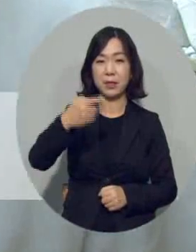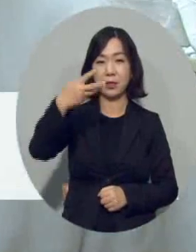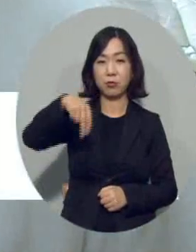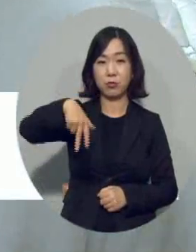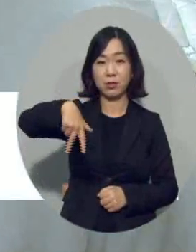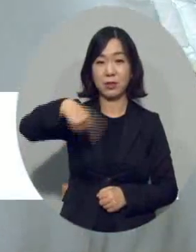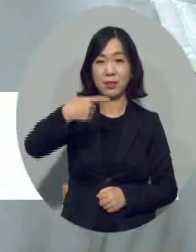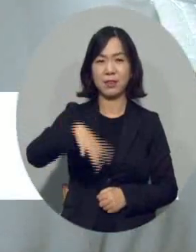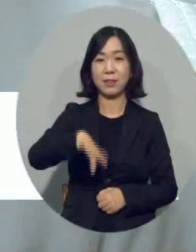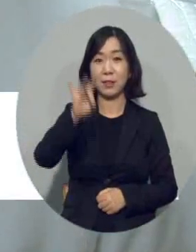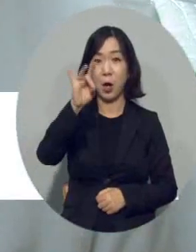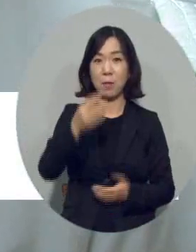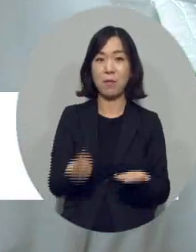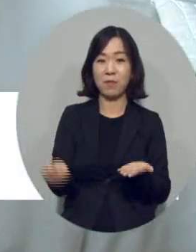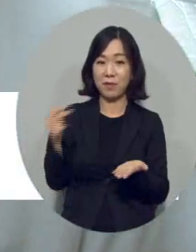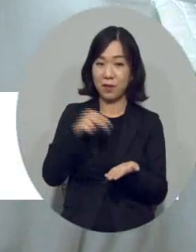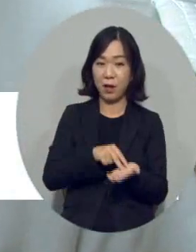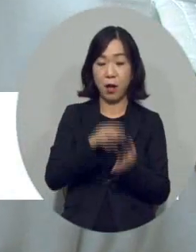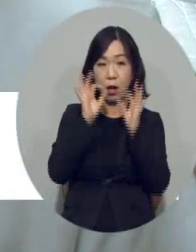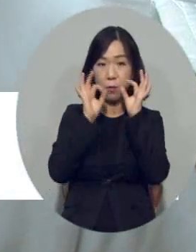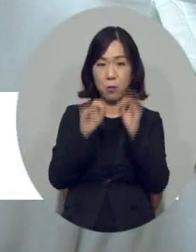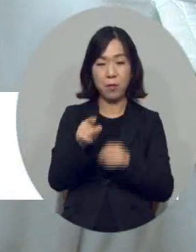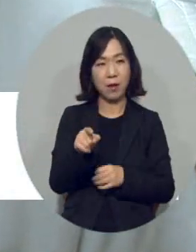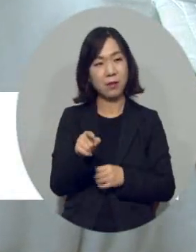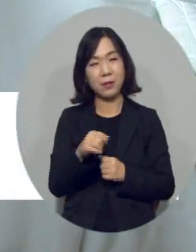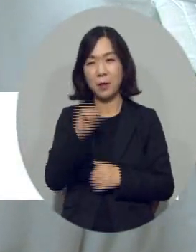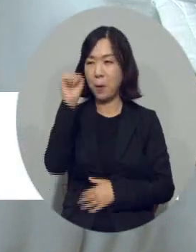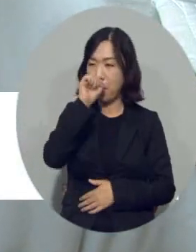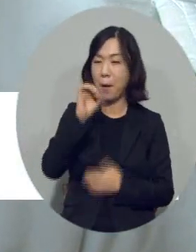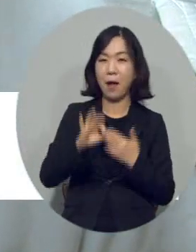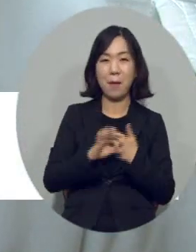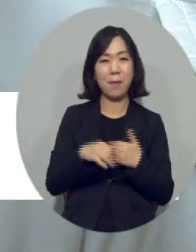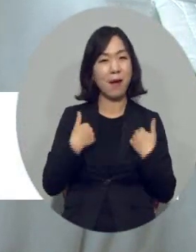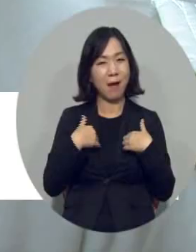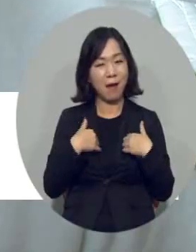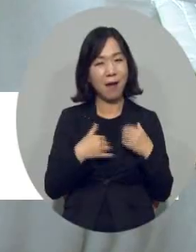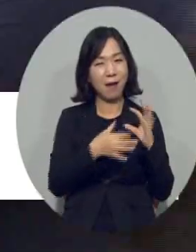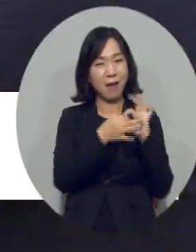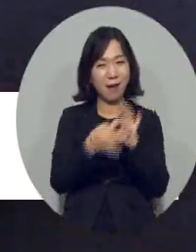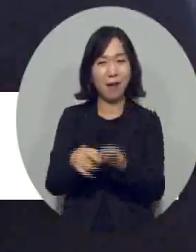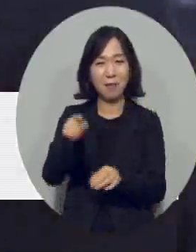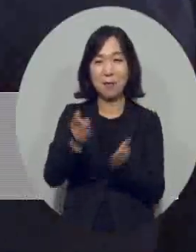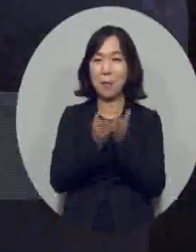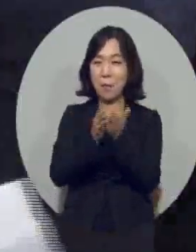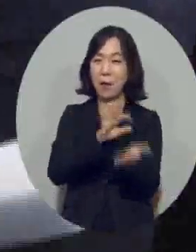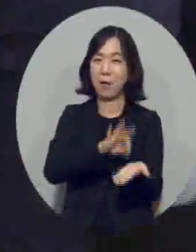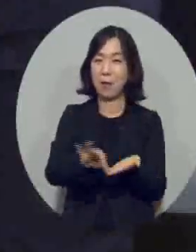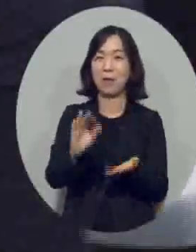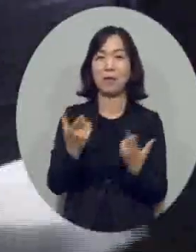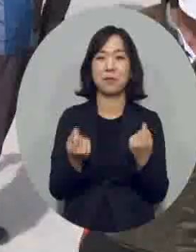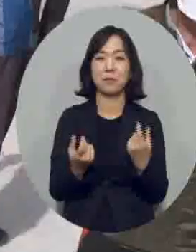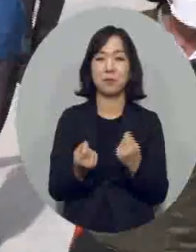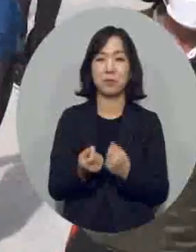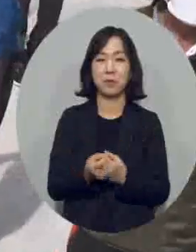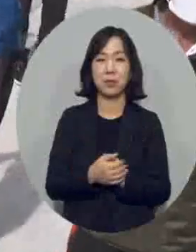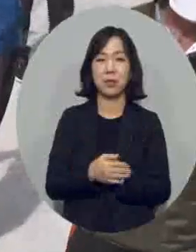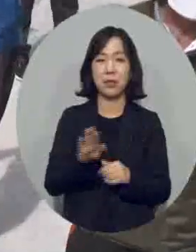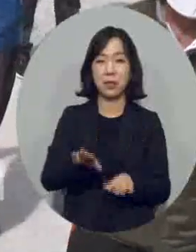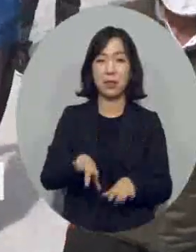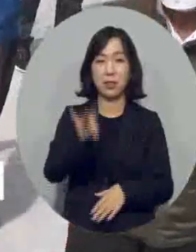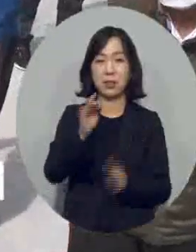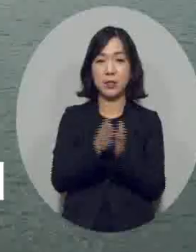처음 타보는데 보면 아마 이 배로 계속 타고 다니지 않을까 생각을 합니다. 이번 울릉 크루즈의